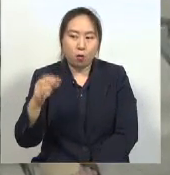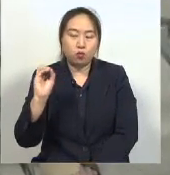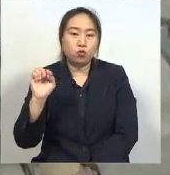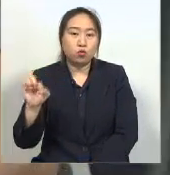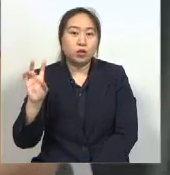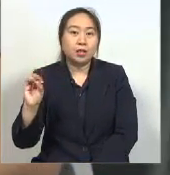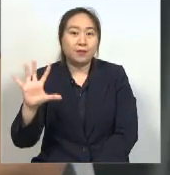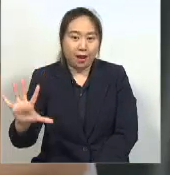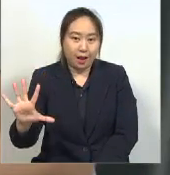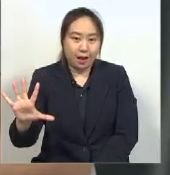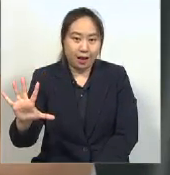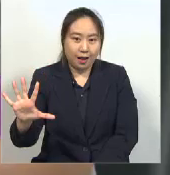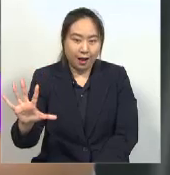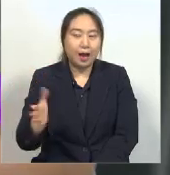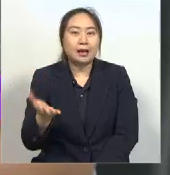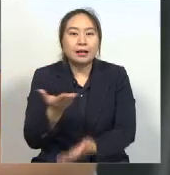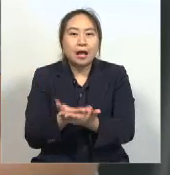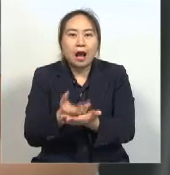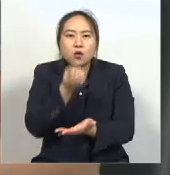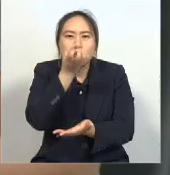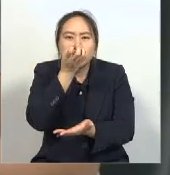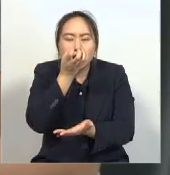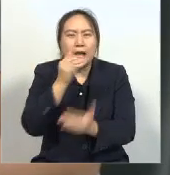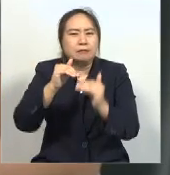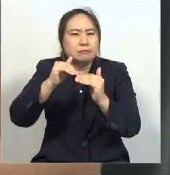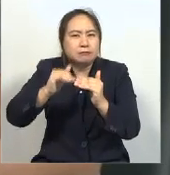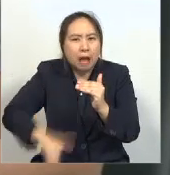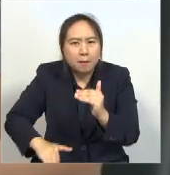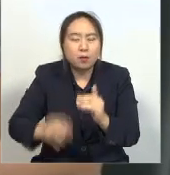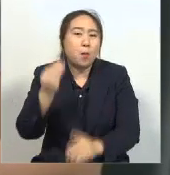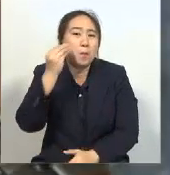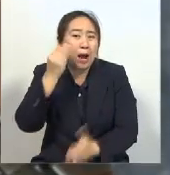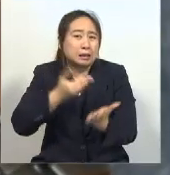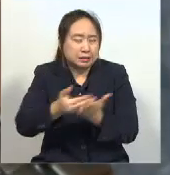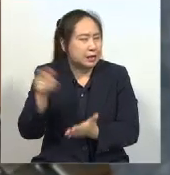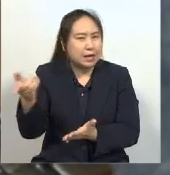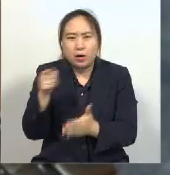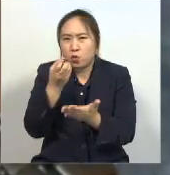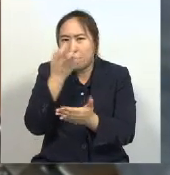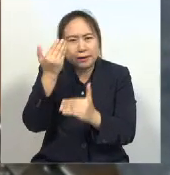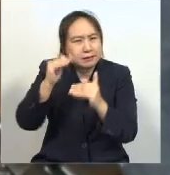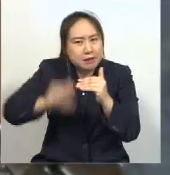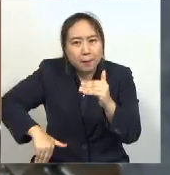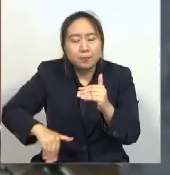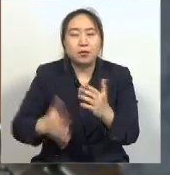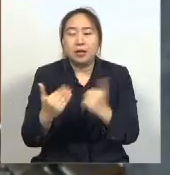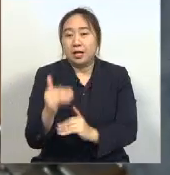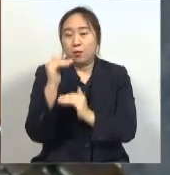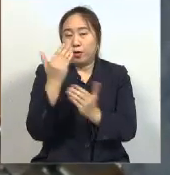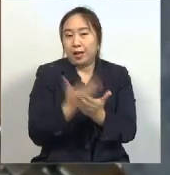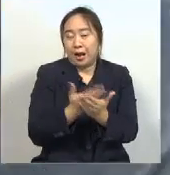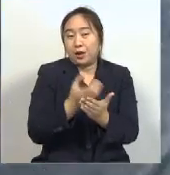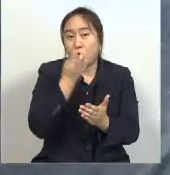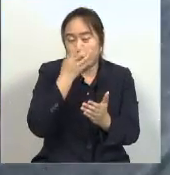MRR-0.75% ต่อปีถือเป็นอัตราดอกเบี้ยที่ต่ำที่สุดในตลาดสินเชื่อบ้านแล้วนะครับและการกำหนดอัตราดอกเบี้ยคงที่